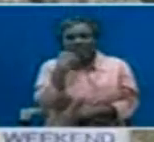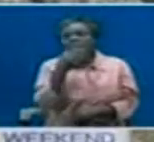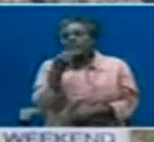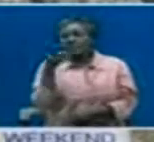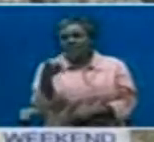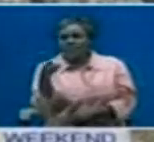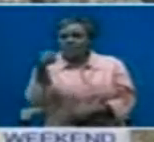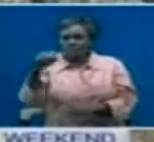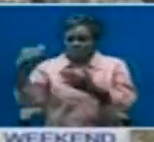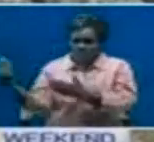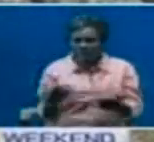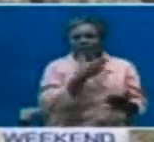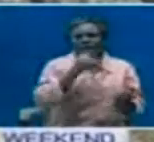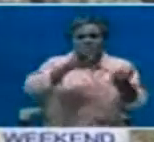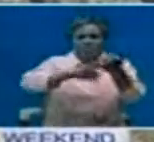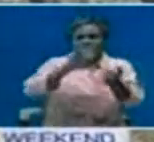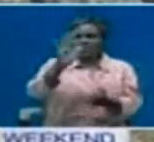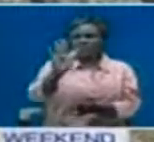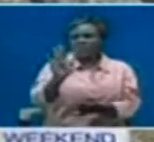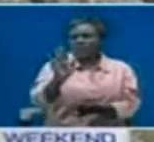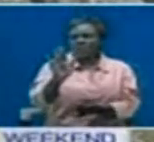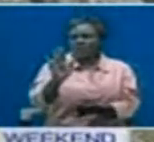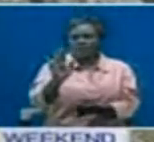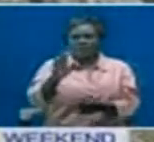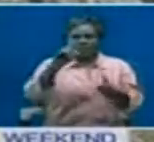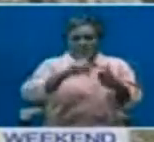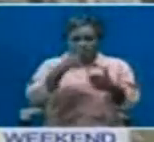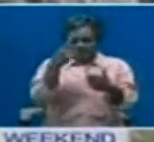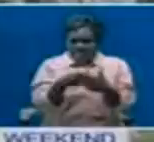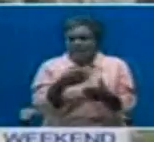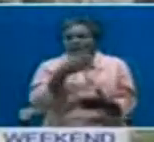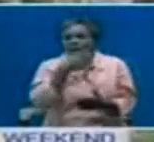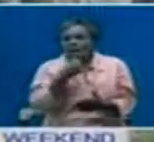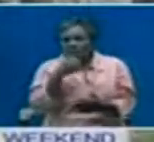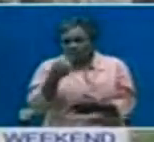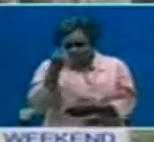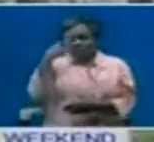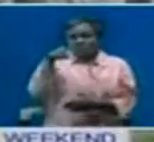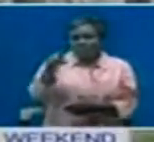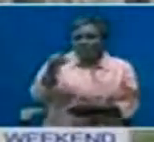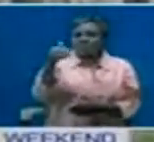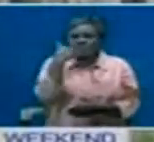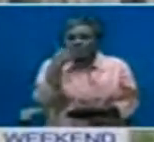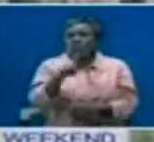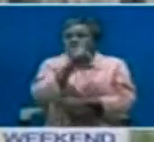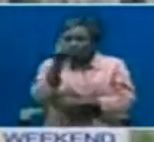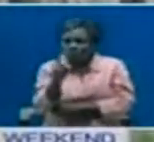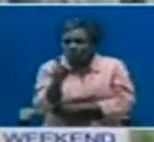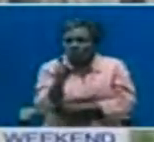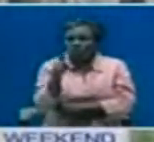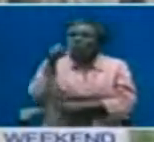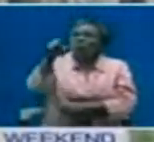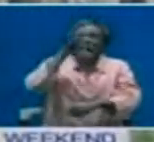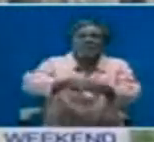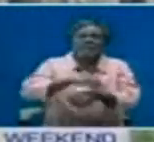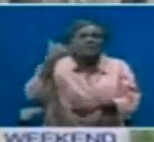kitu analetea bwana yake. Sasa bwana yake sasa akigundua ni mgonjwa atauliza yeye. Hiyo